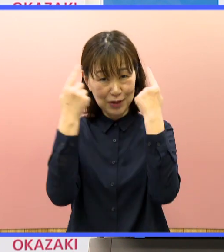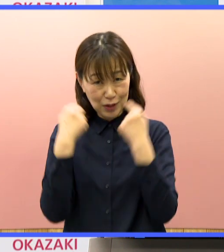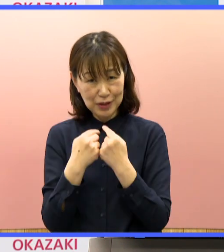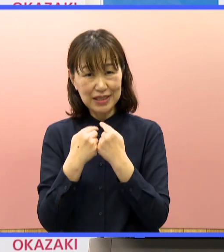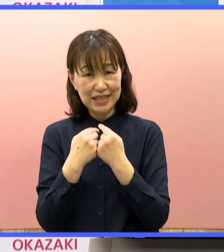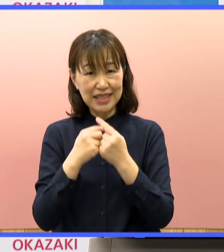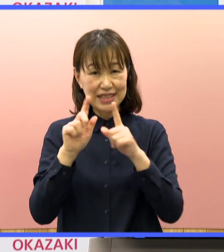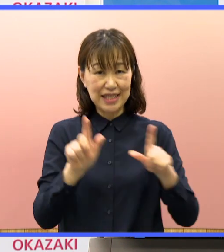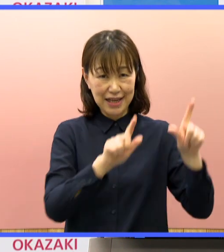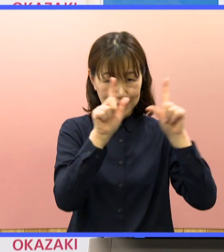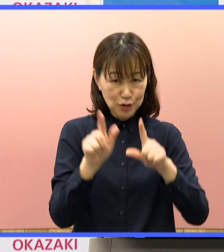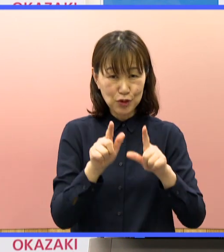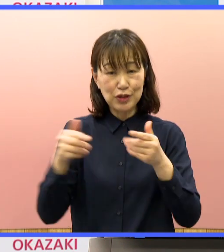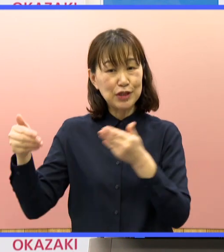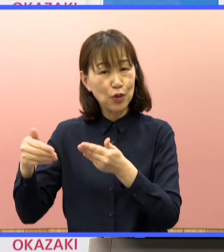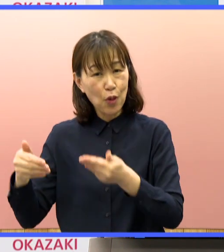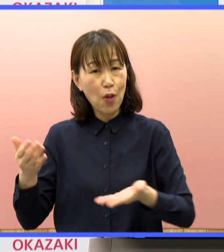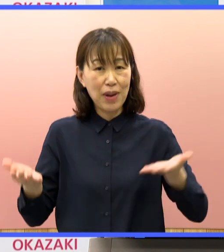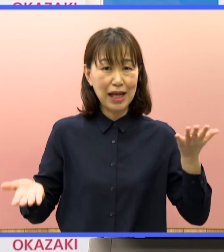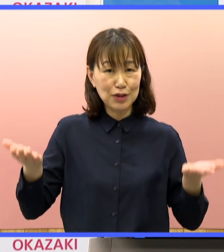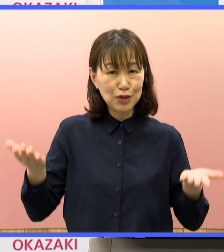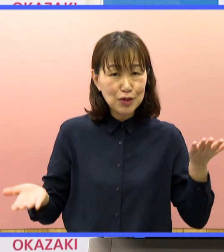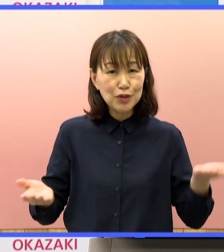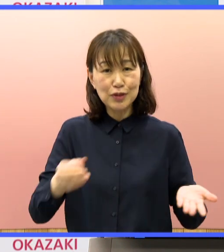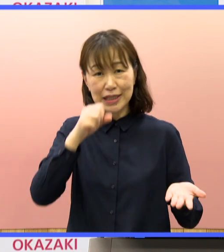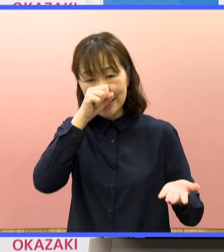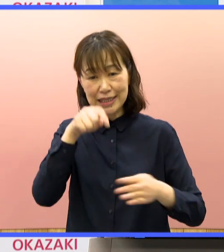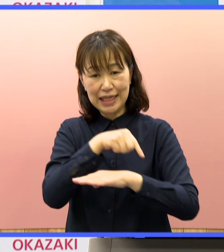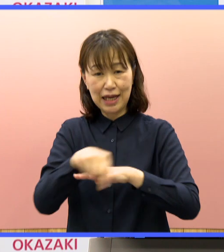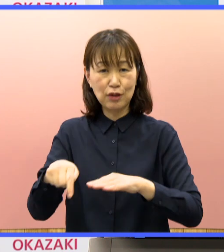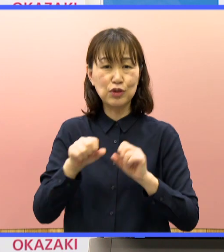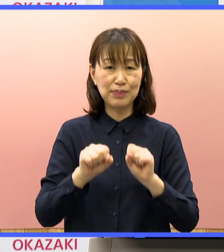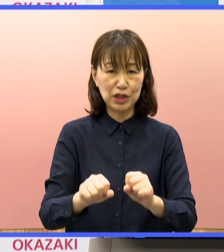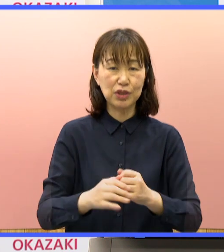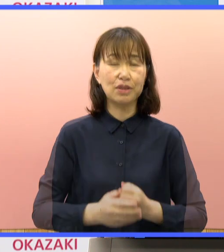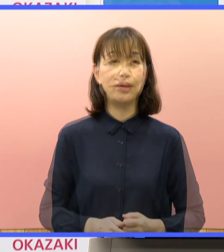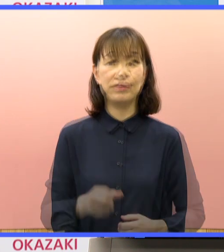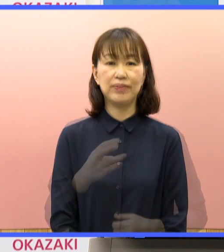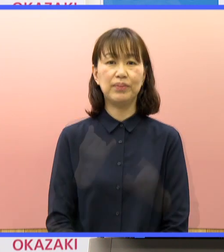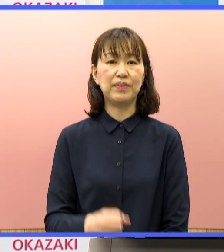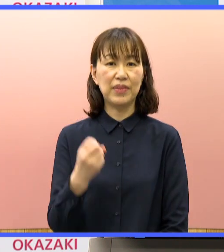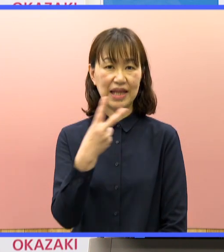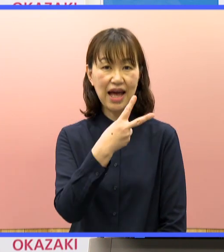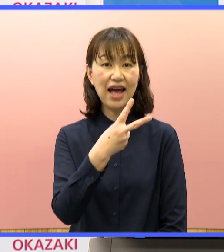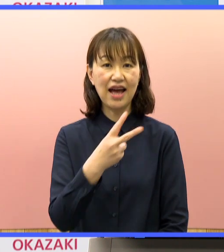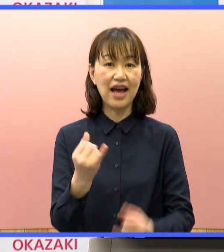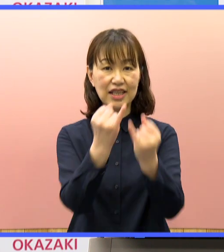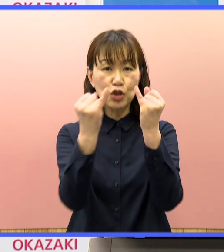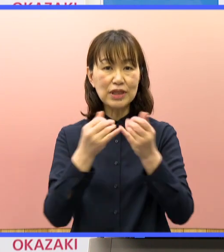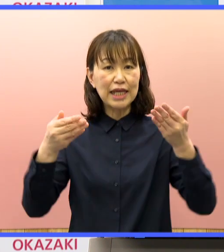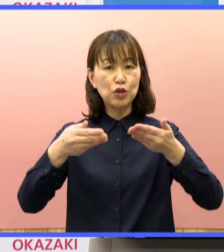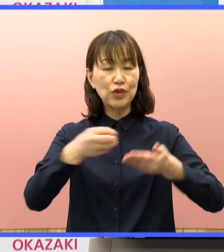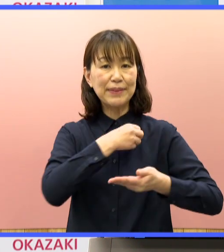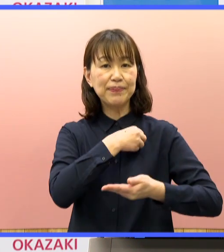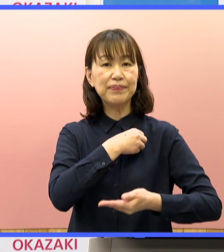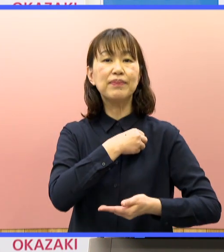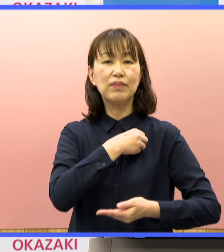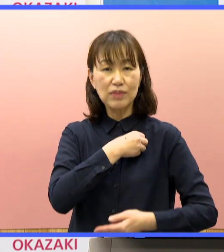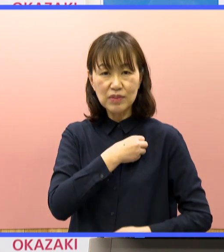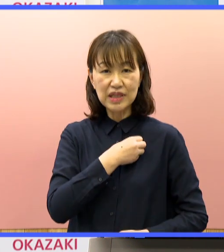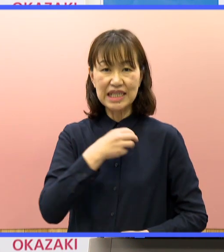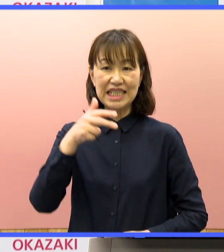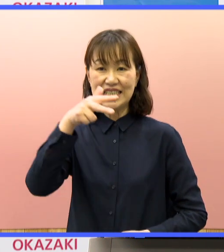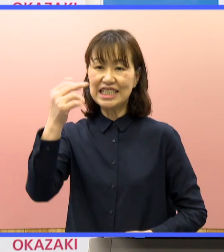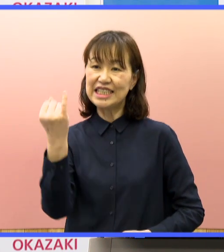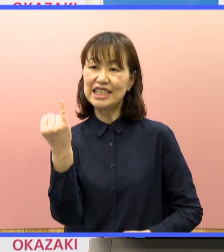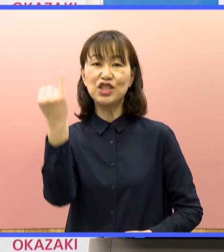慮した係の構築を図っております。また、女性職員の登用につきましては、部長に次ぐ次長級に2名、課長級